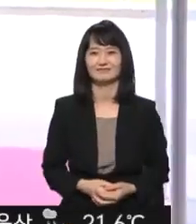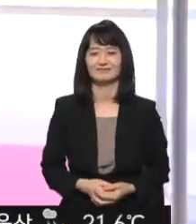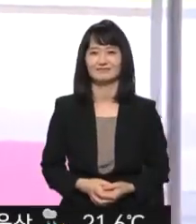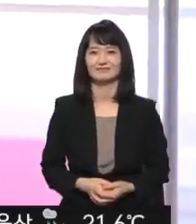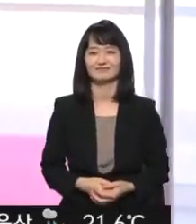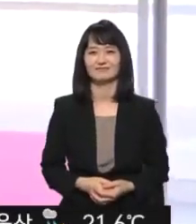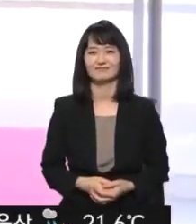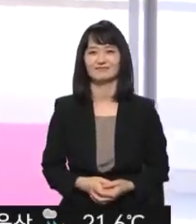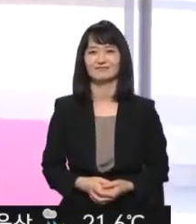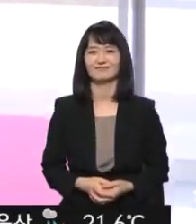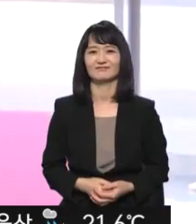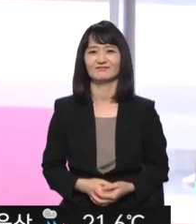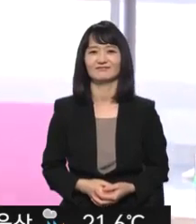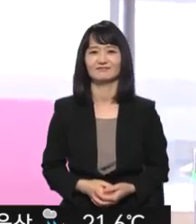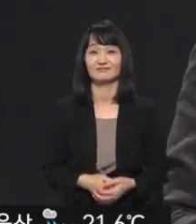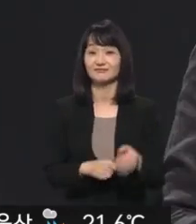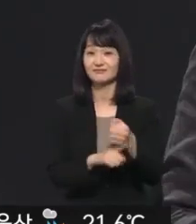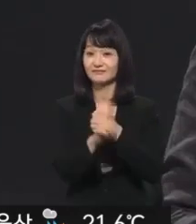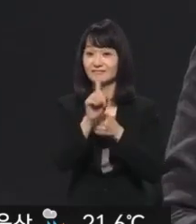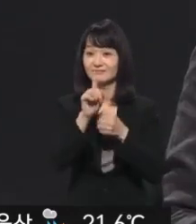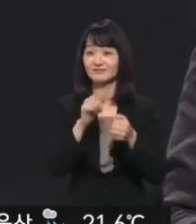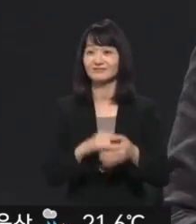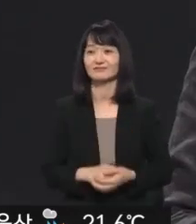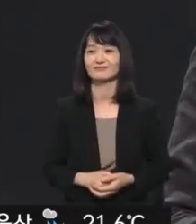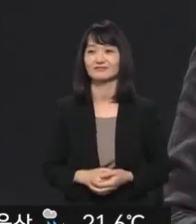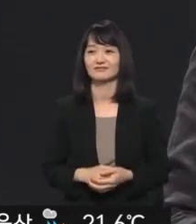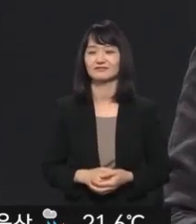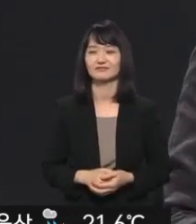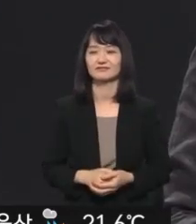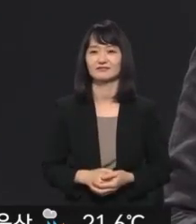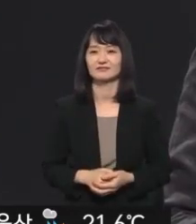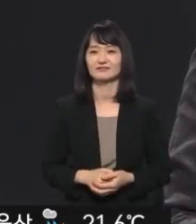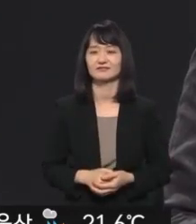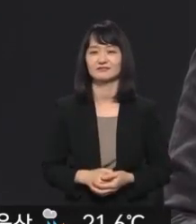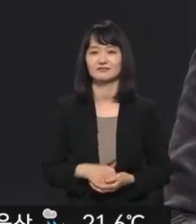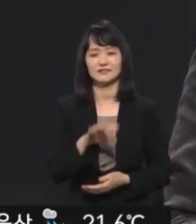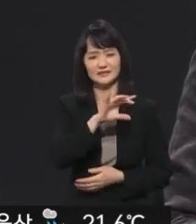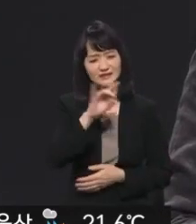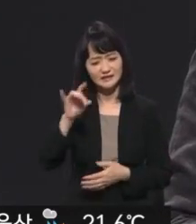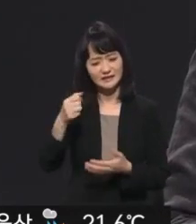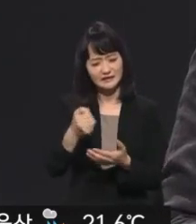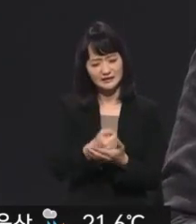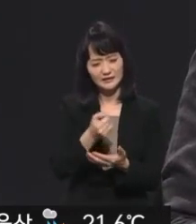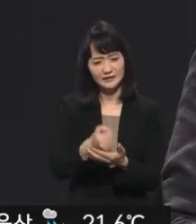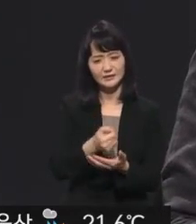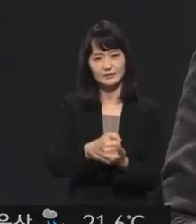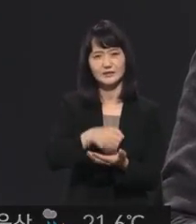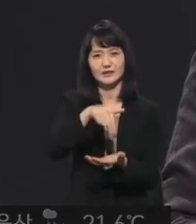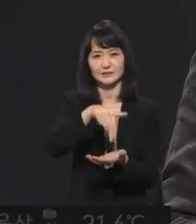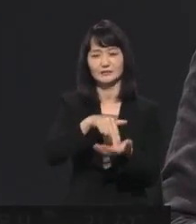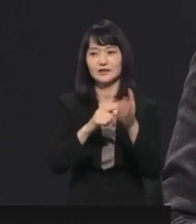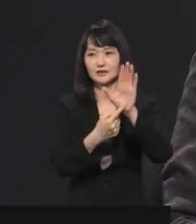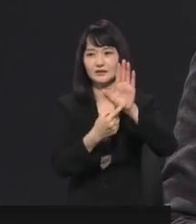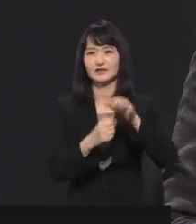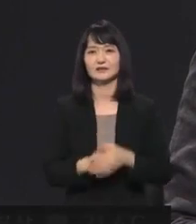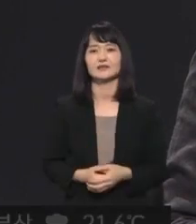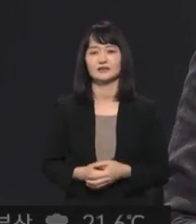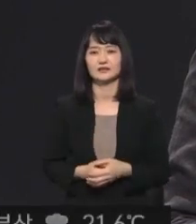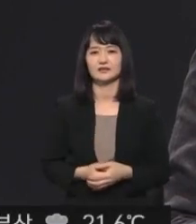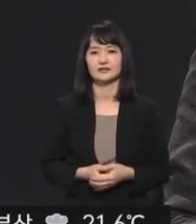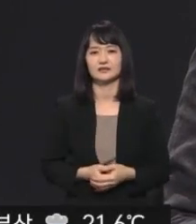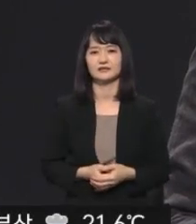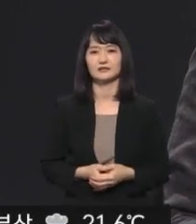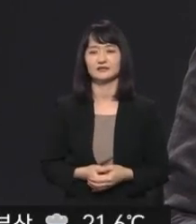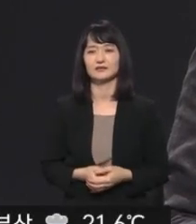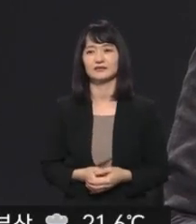독막로 칩의 무슨 그 심심한 사이 표한다 유감 표명 안에 논란 했었는데 뭐 시청자 분들 중에서 또한 짜서 도 죄송한데